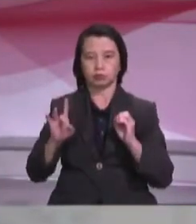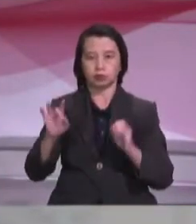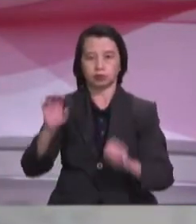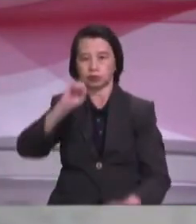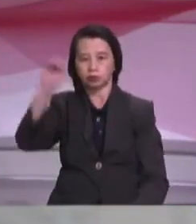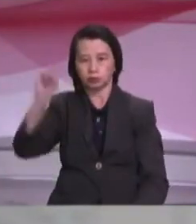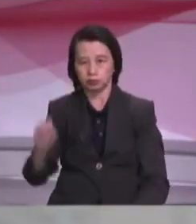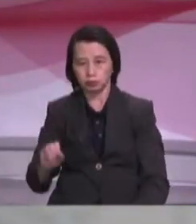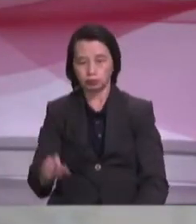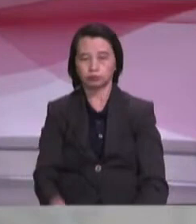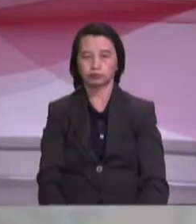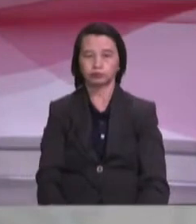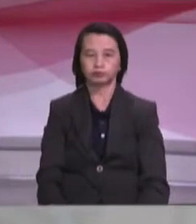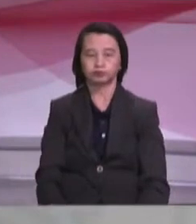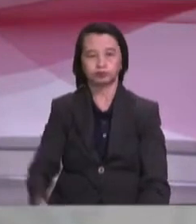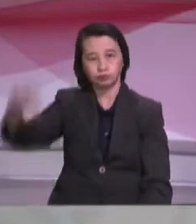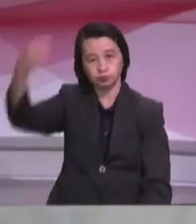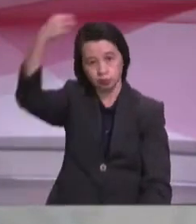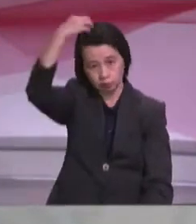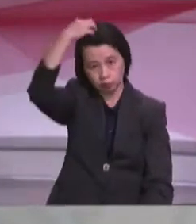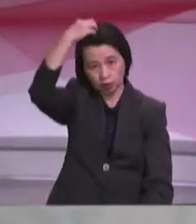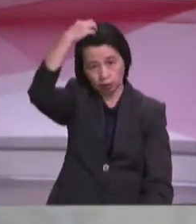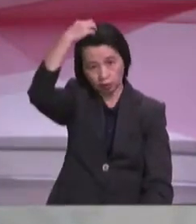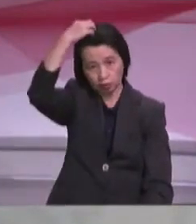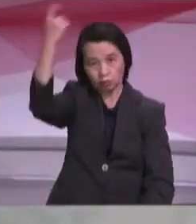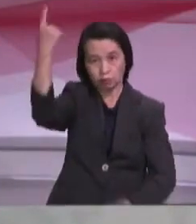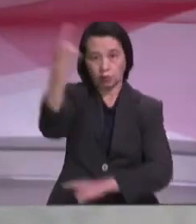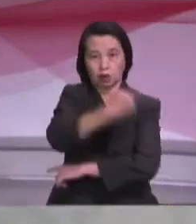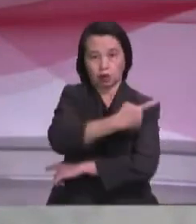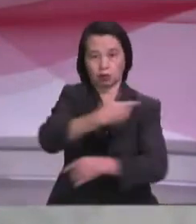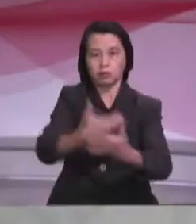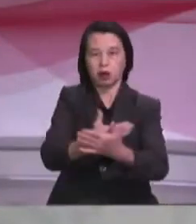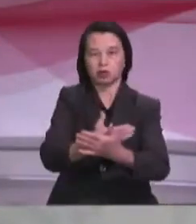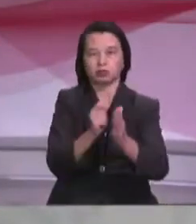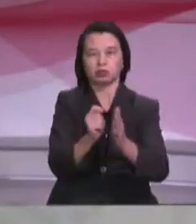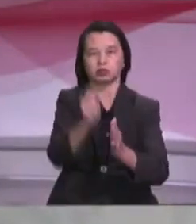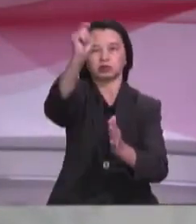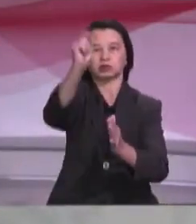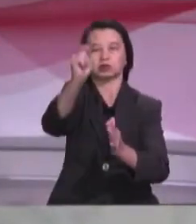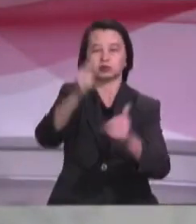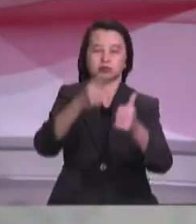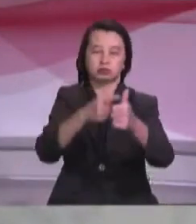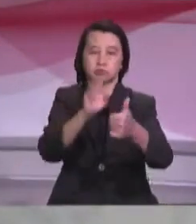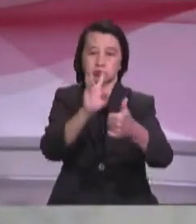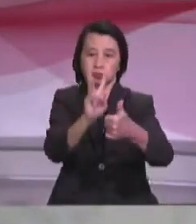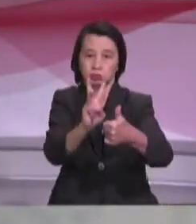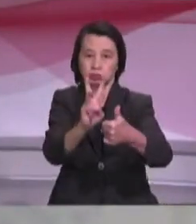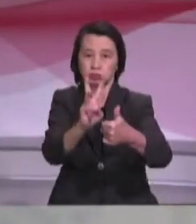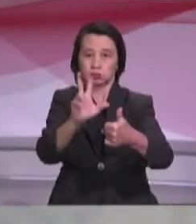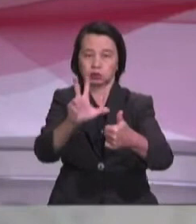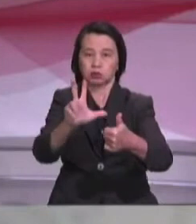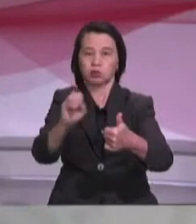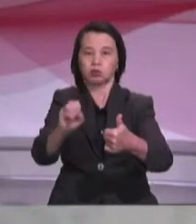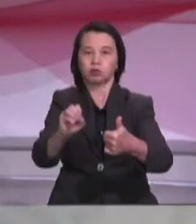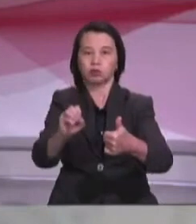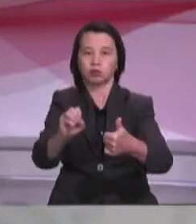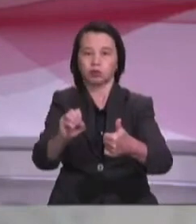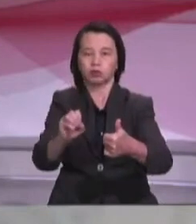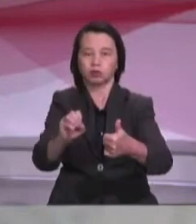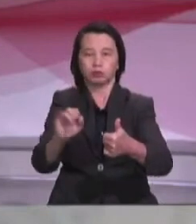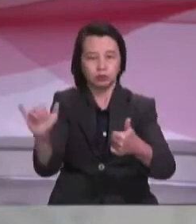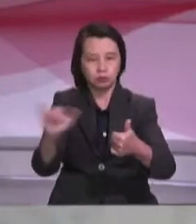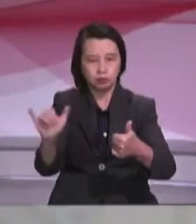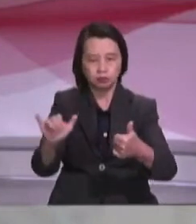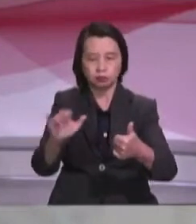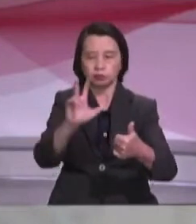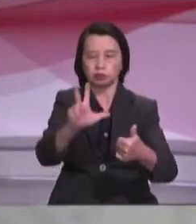0.38%. Negeri Selangor melaporkan kes harian baru tertinggi iaitu sebanyak 630 kes, iaitu